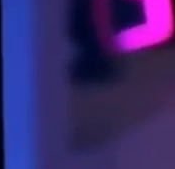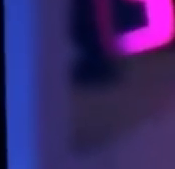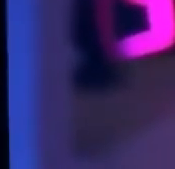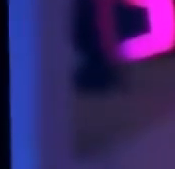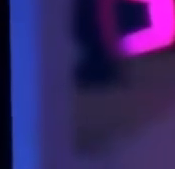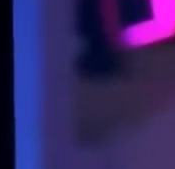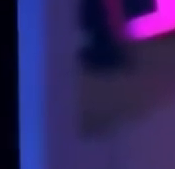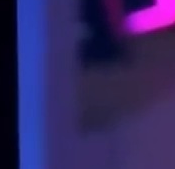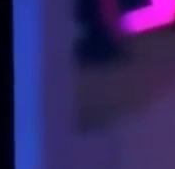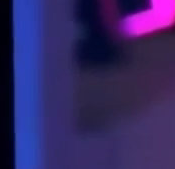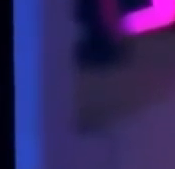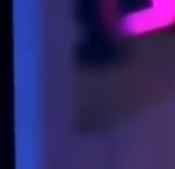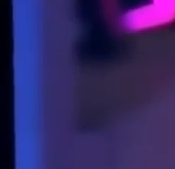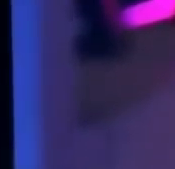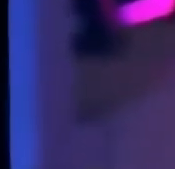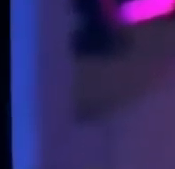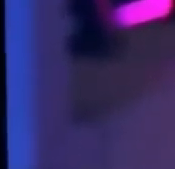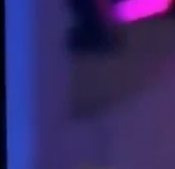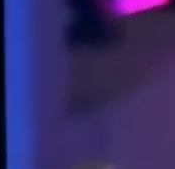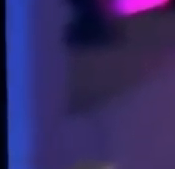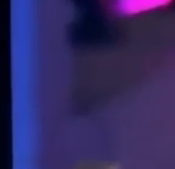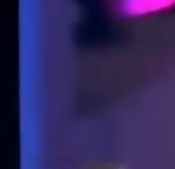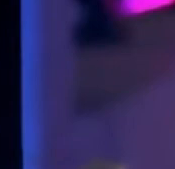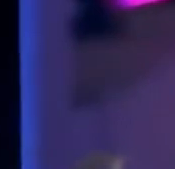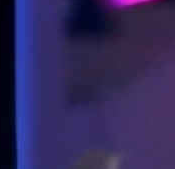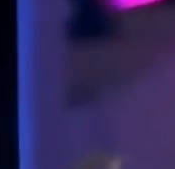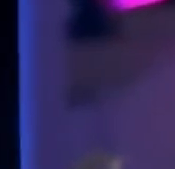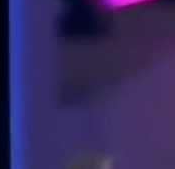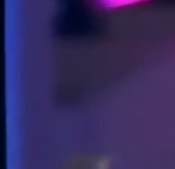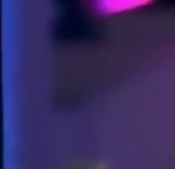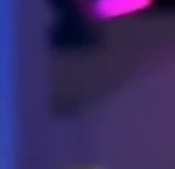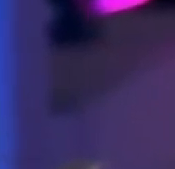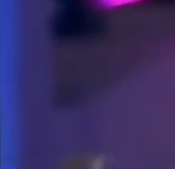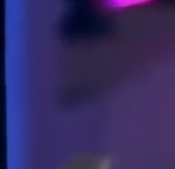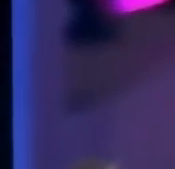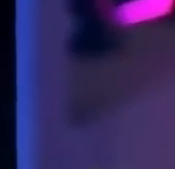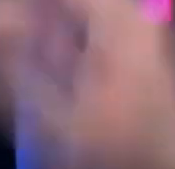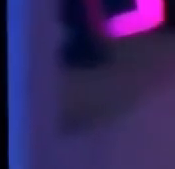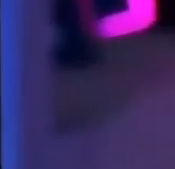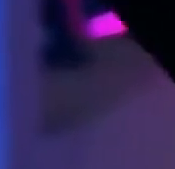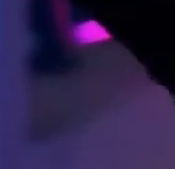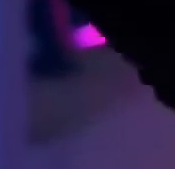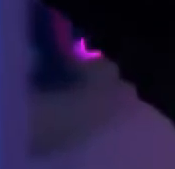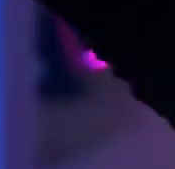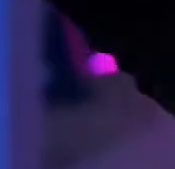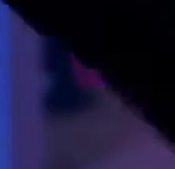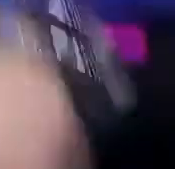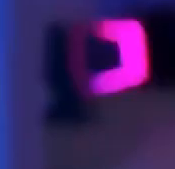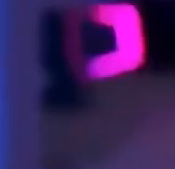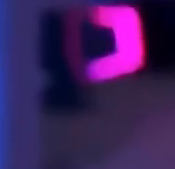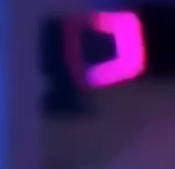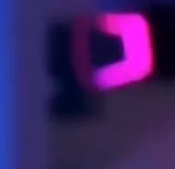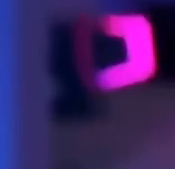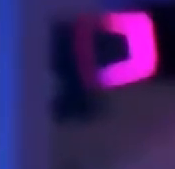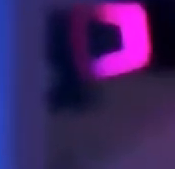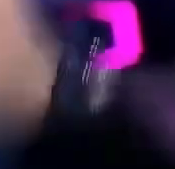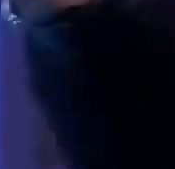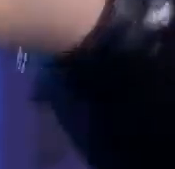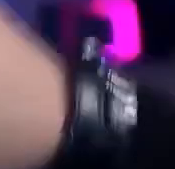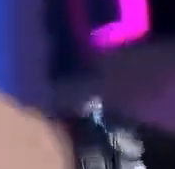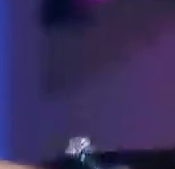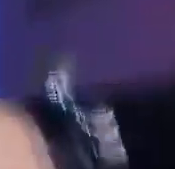pinaritoke mo. My God! Habol mo, kiss-kiss mo sa palayan, kati mo. Mahiya naman, makinig ka kay Sir